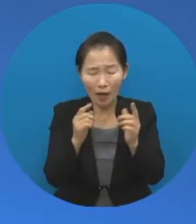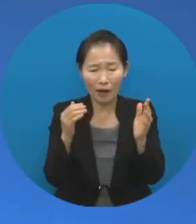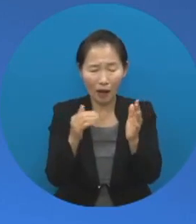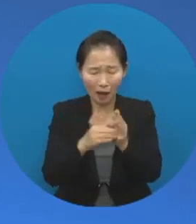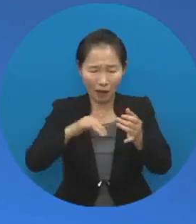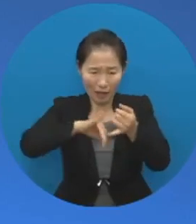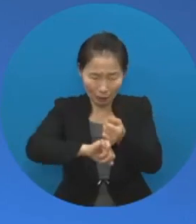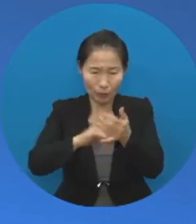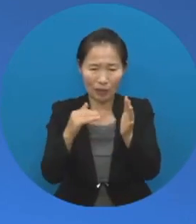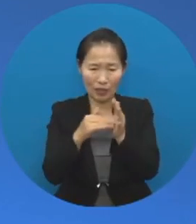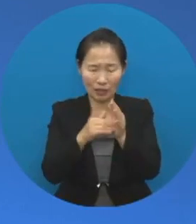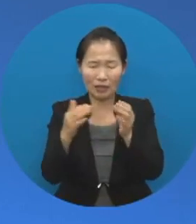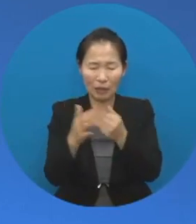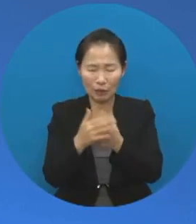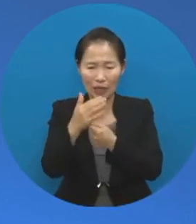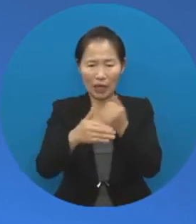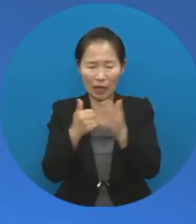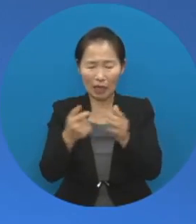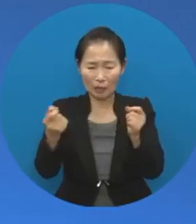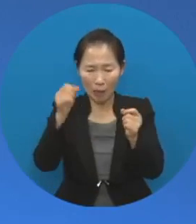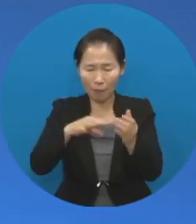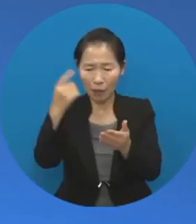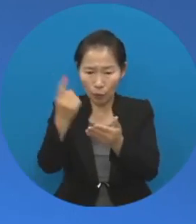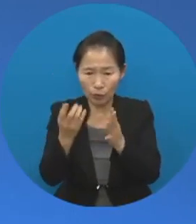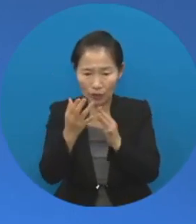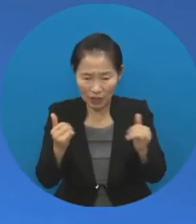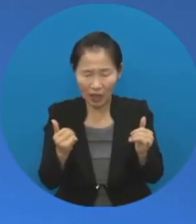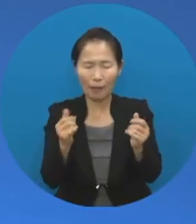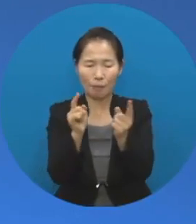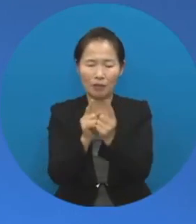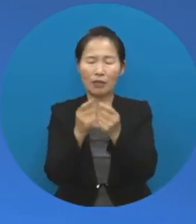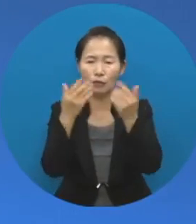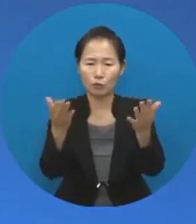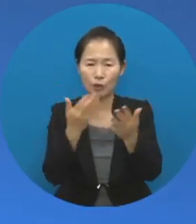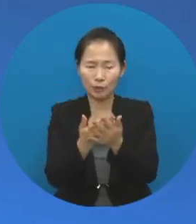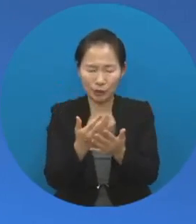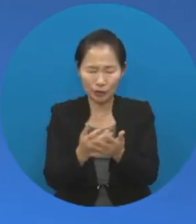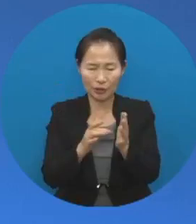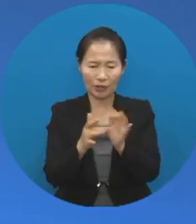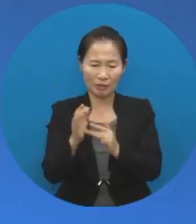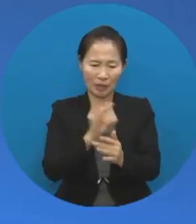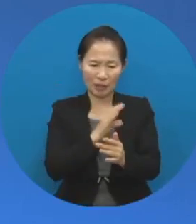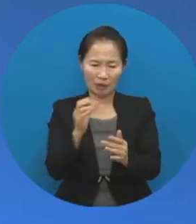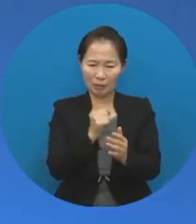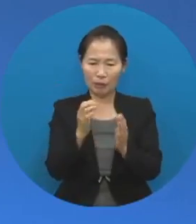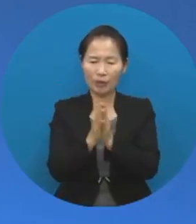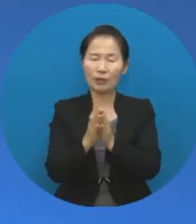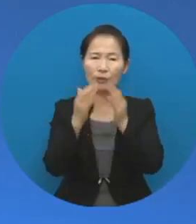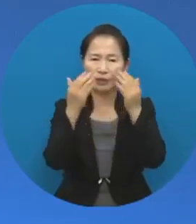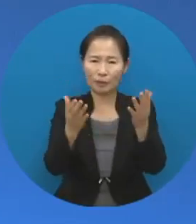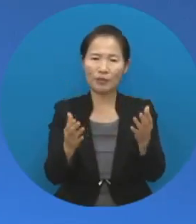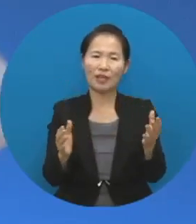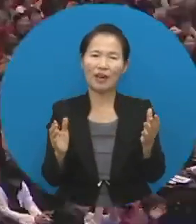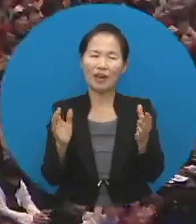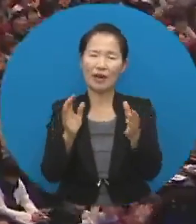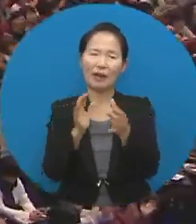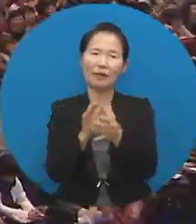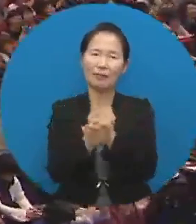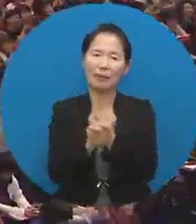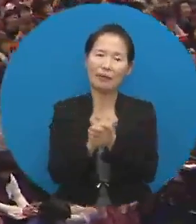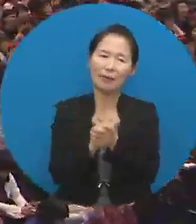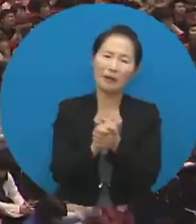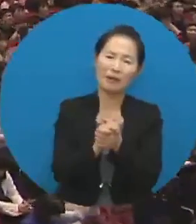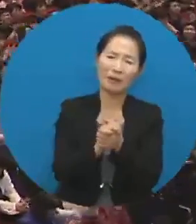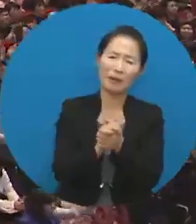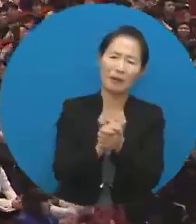주님께서 만나주시기를 간절히 기도하며 예수님의 이름으로 기도하였습니다. 아멘. 감사합니다.